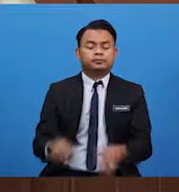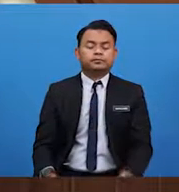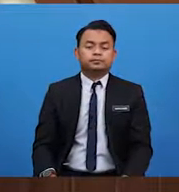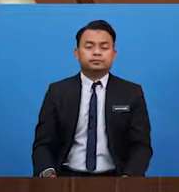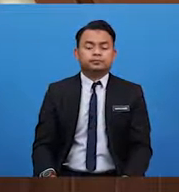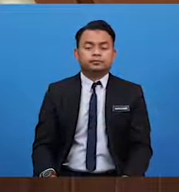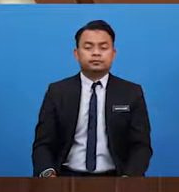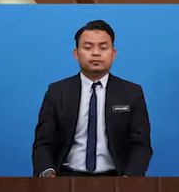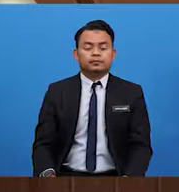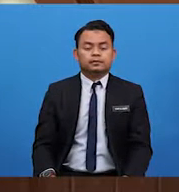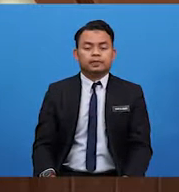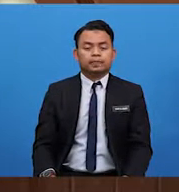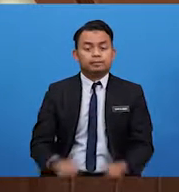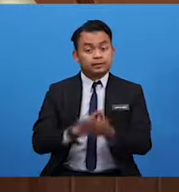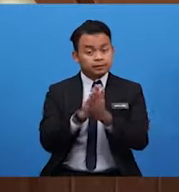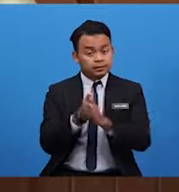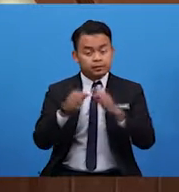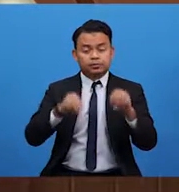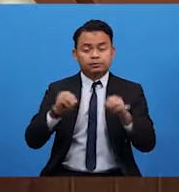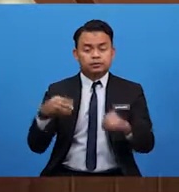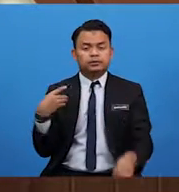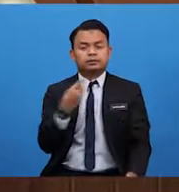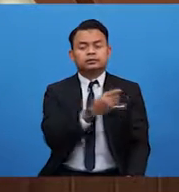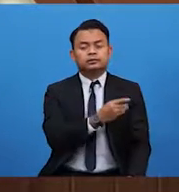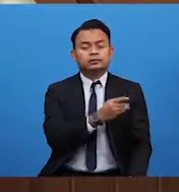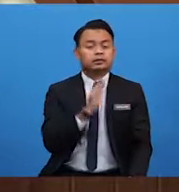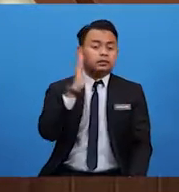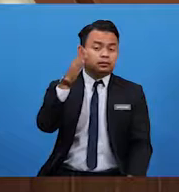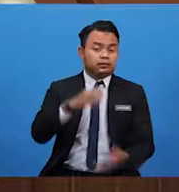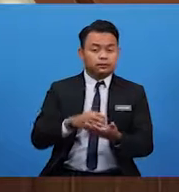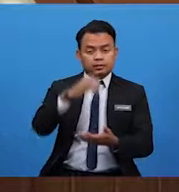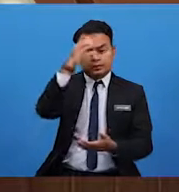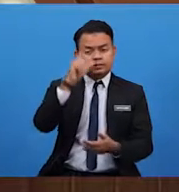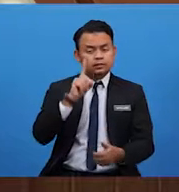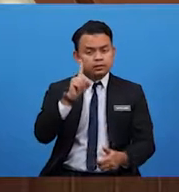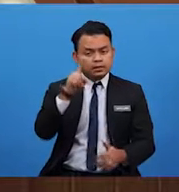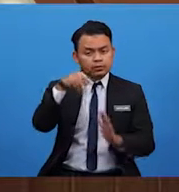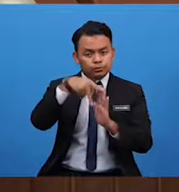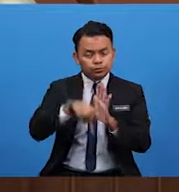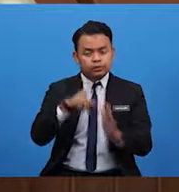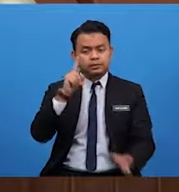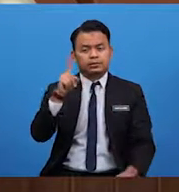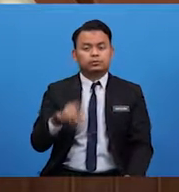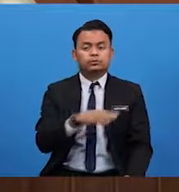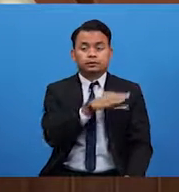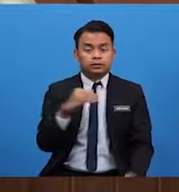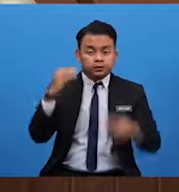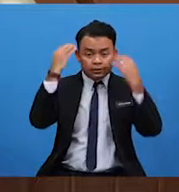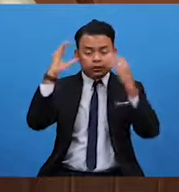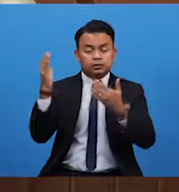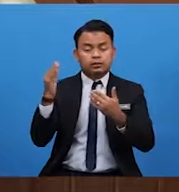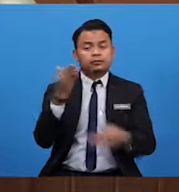murid-murid, kita akan mempelajari satu persatu dan cikgu harapkan anda semua dapat